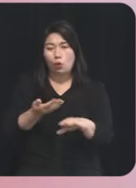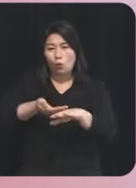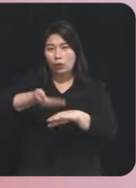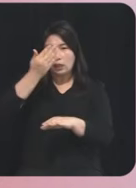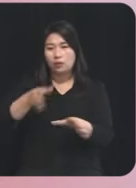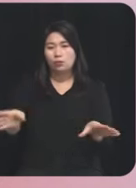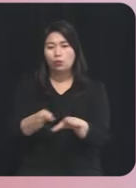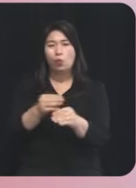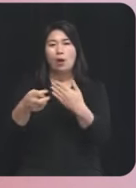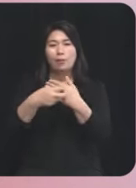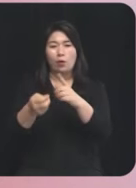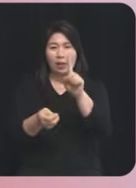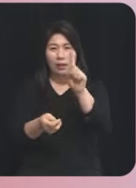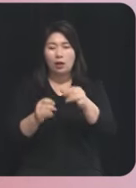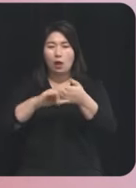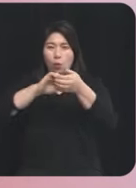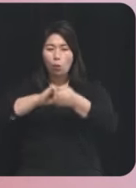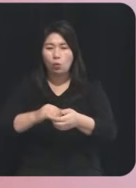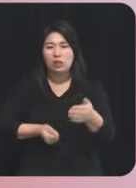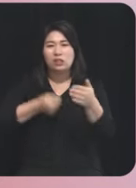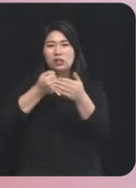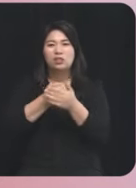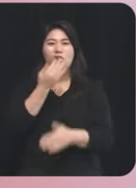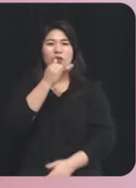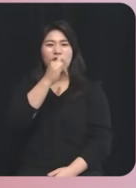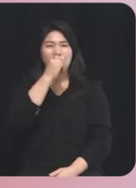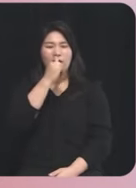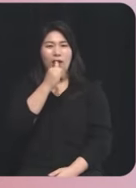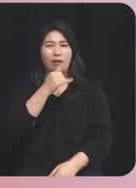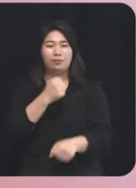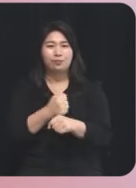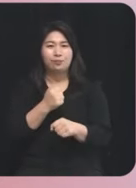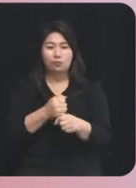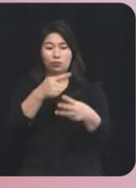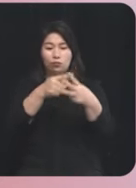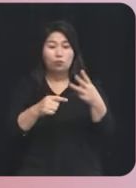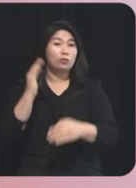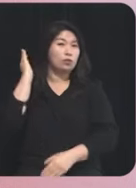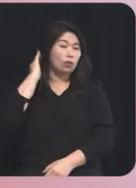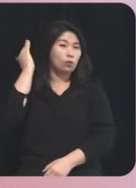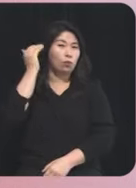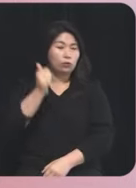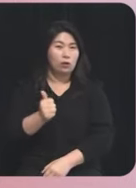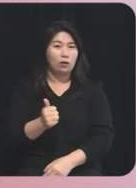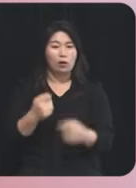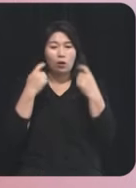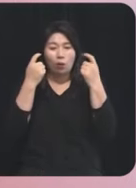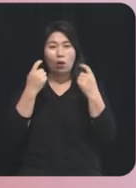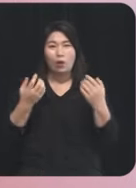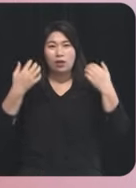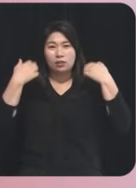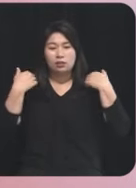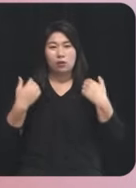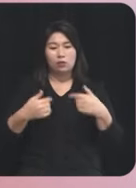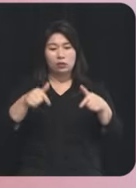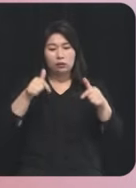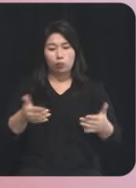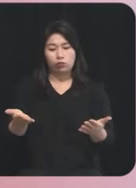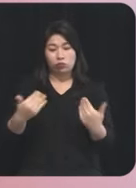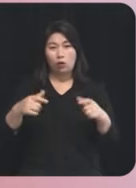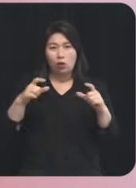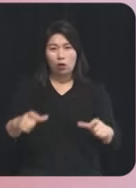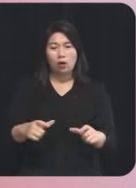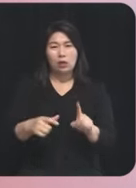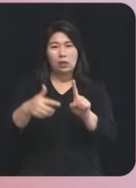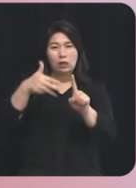한 개가 반드시 지정되도록 하겠습니다. 윤석열 정부의 관광청주 신설 서부권에 유치하겠습니다. 1차